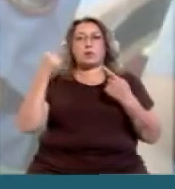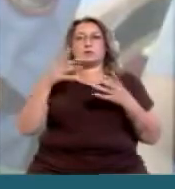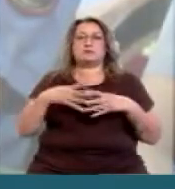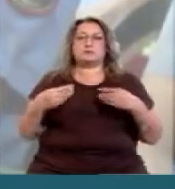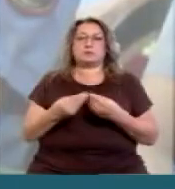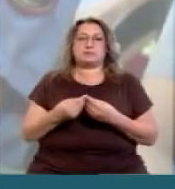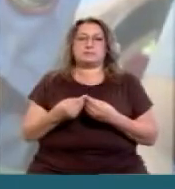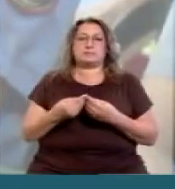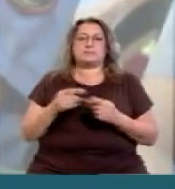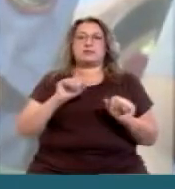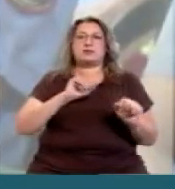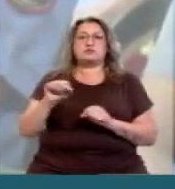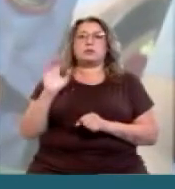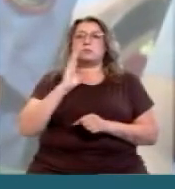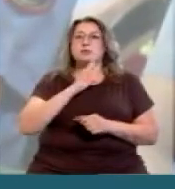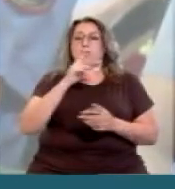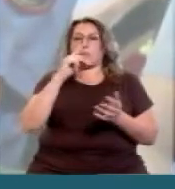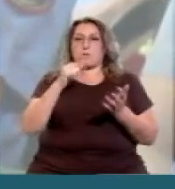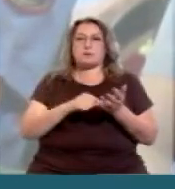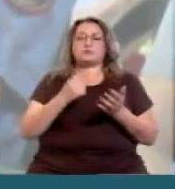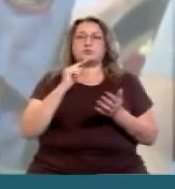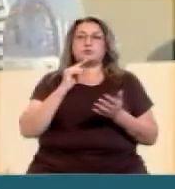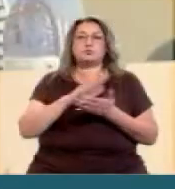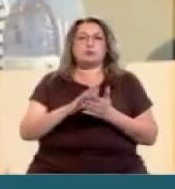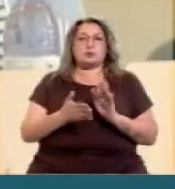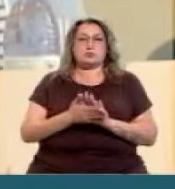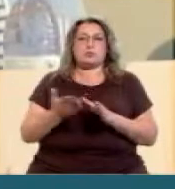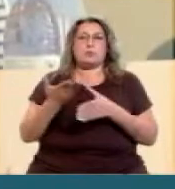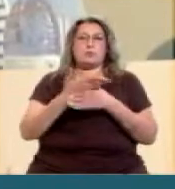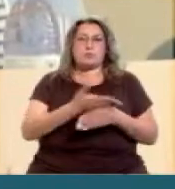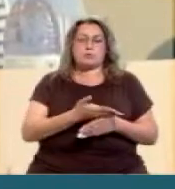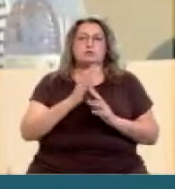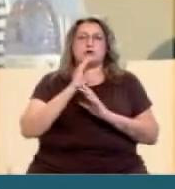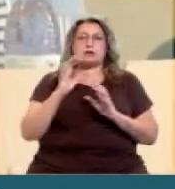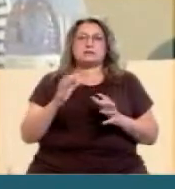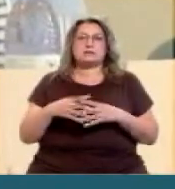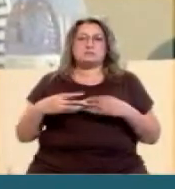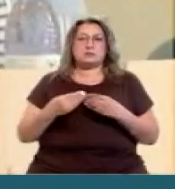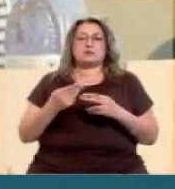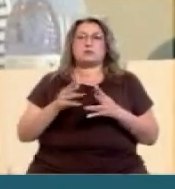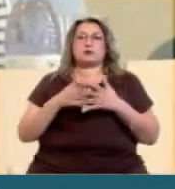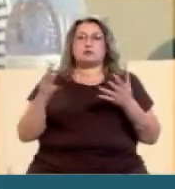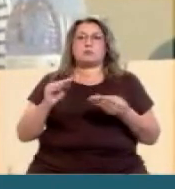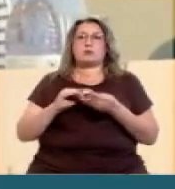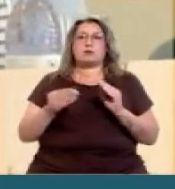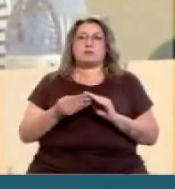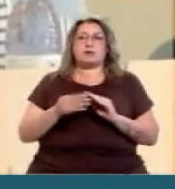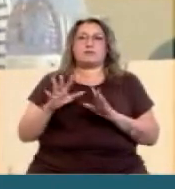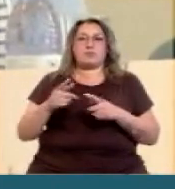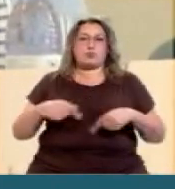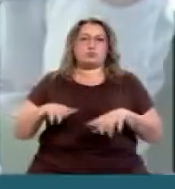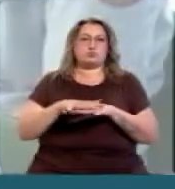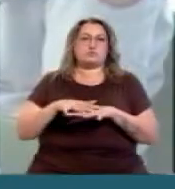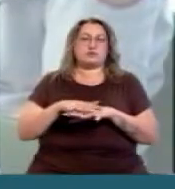қоймай, балалардың да алаңсыз түзу, жақсы тәрбие алып өсуіне жол ашу керек. Сондықтан осындай семинарлар жиі ұйымдастырылса,